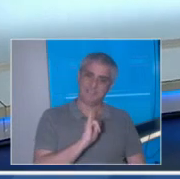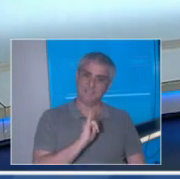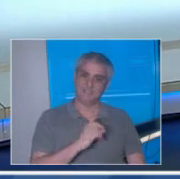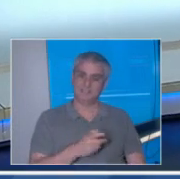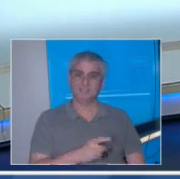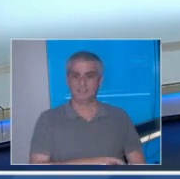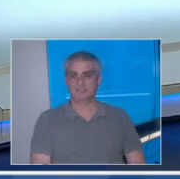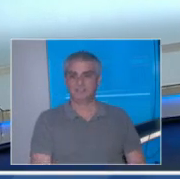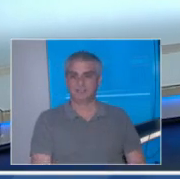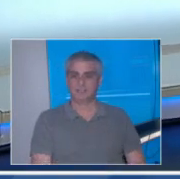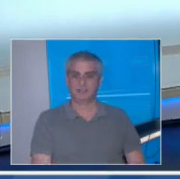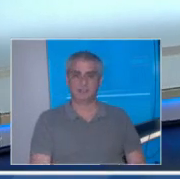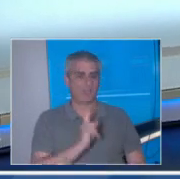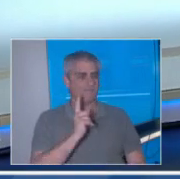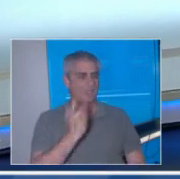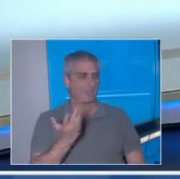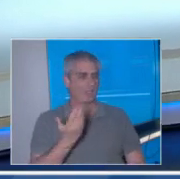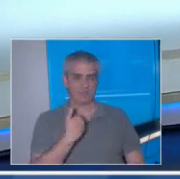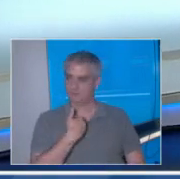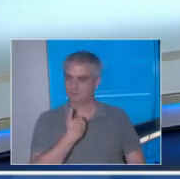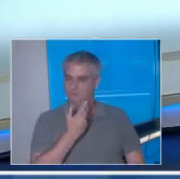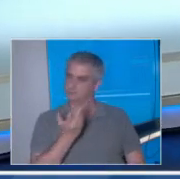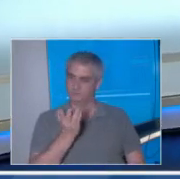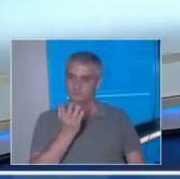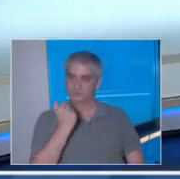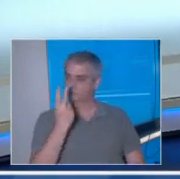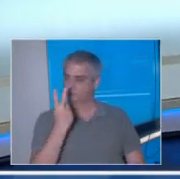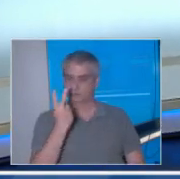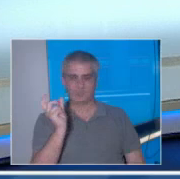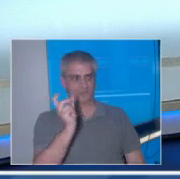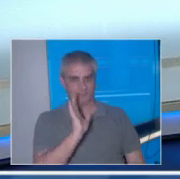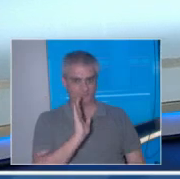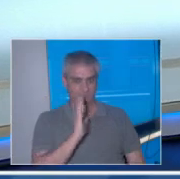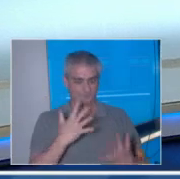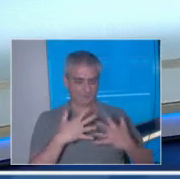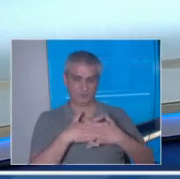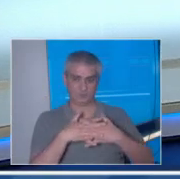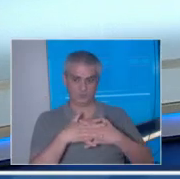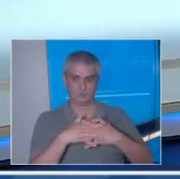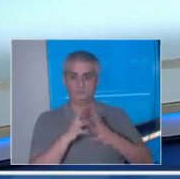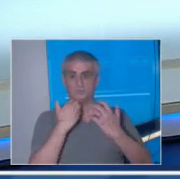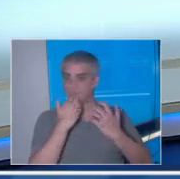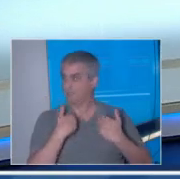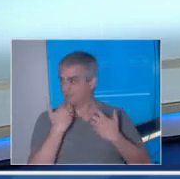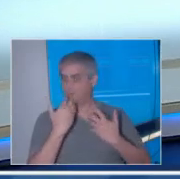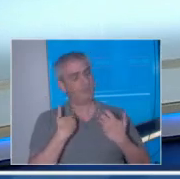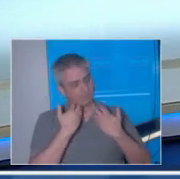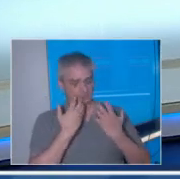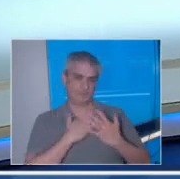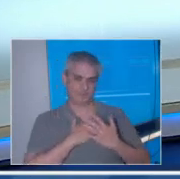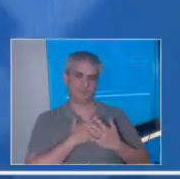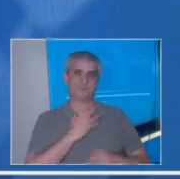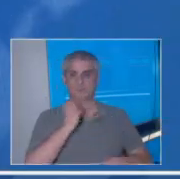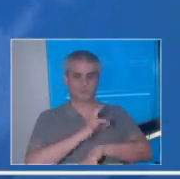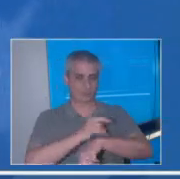רצית. טלי גוטליב. כן, טלי גוטליב. אבל אגב, אני שאלתי אותך... בוא נסביר, היו כאן שני קטעים. בבקשה. שאיחדו אותם. תסביר. אני אסביר, תסביר. היה